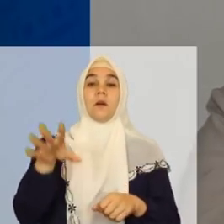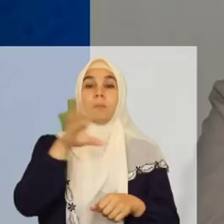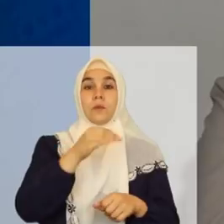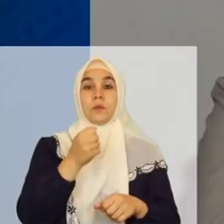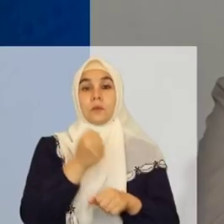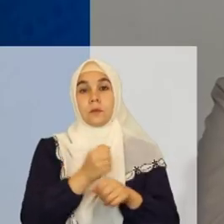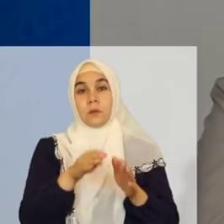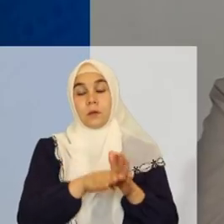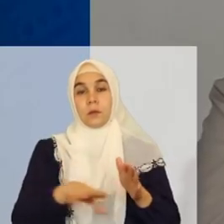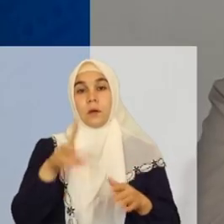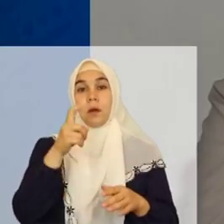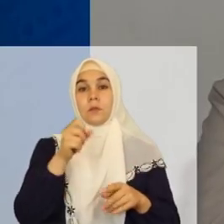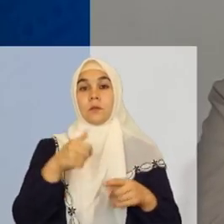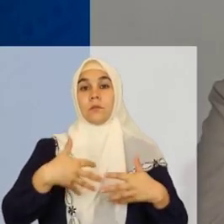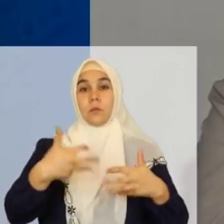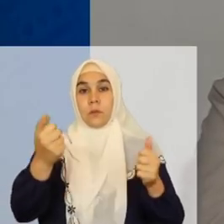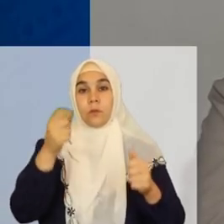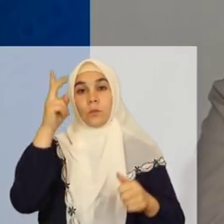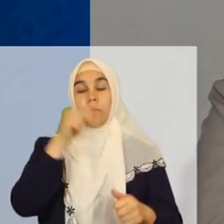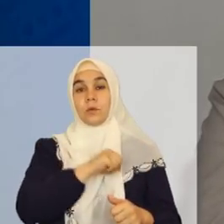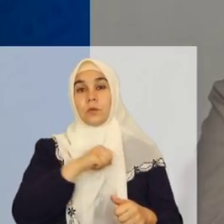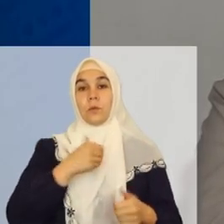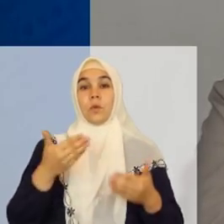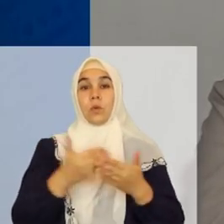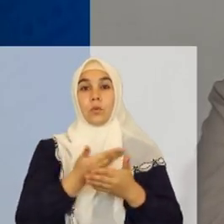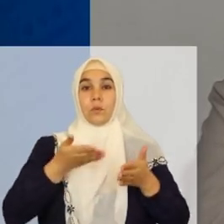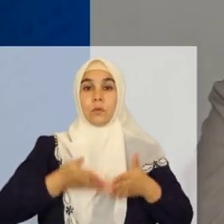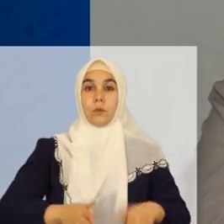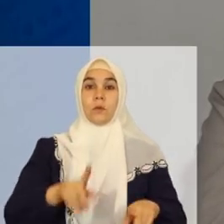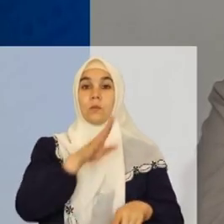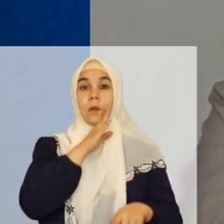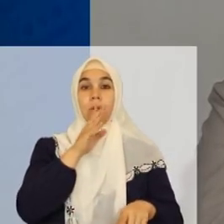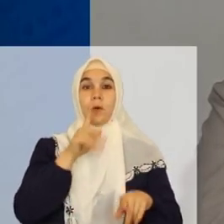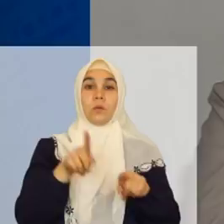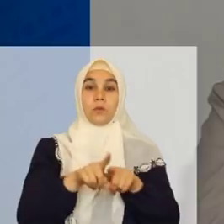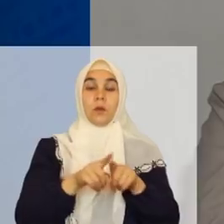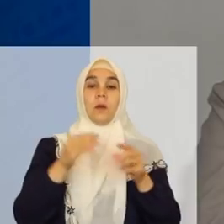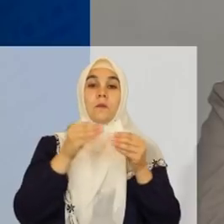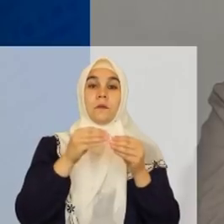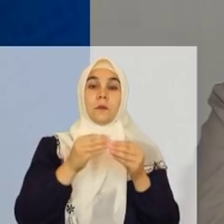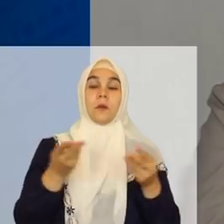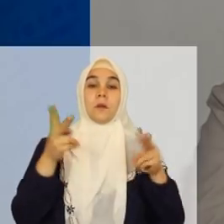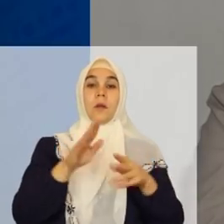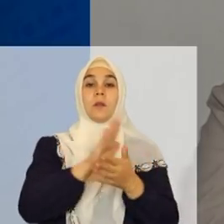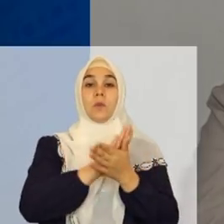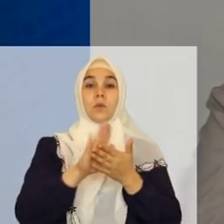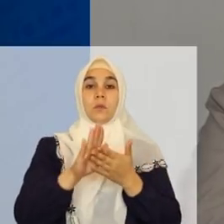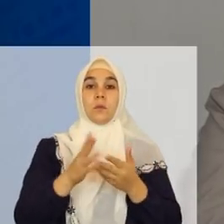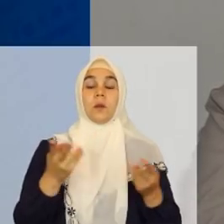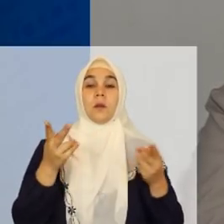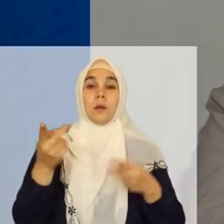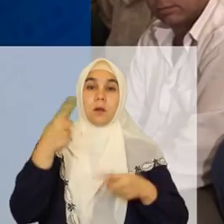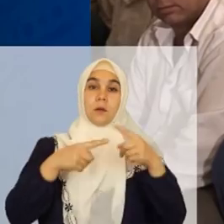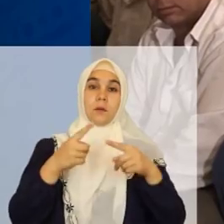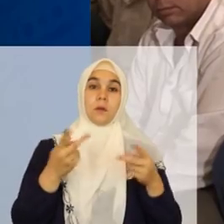keyin, haji qabul bo'lsa, onasidan yangi tug'ilgan vaqtidagi kabi begunohlik holatiga